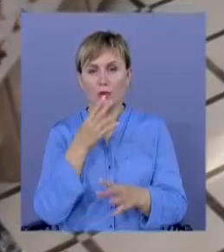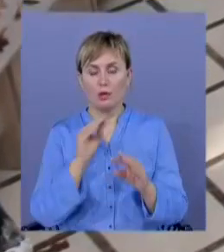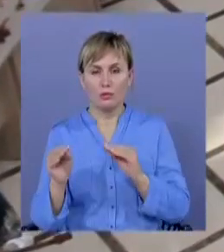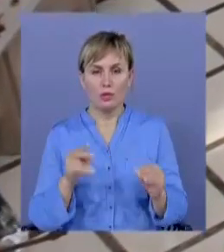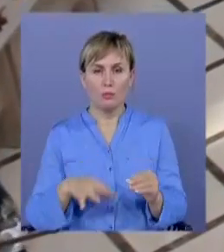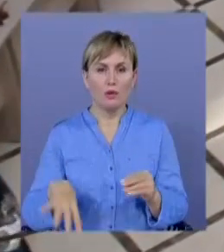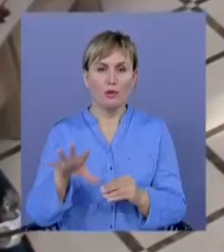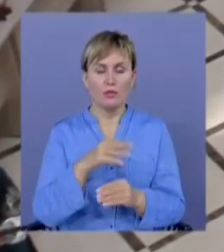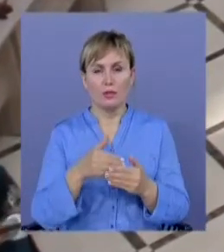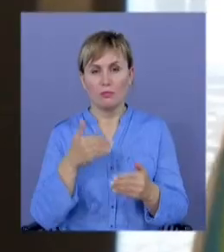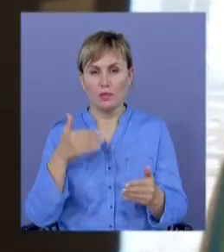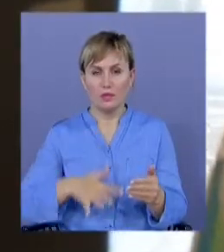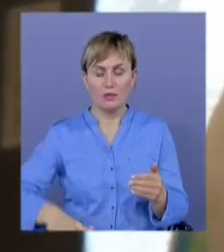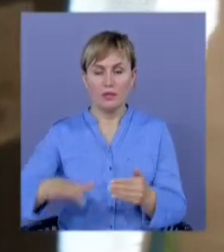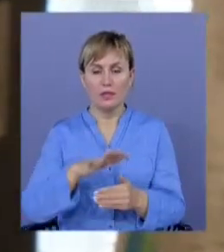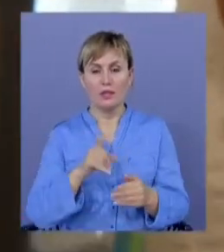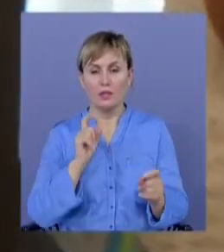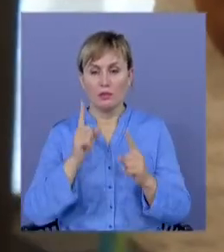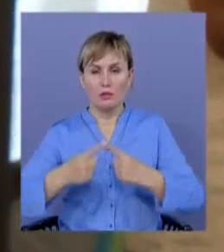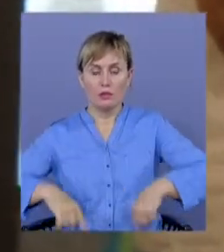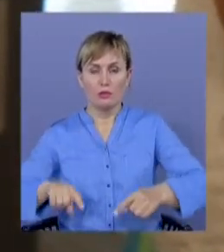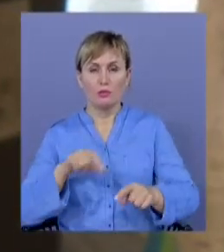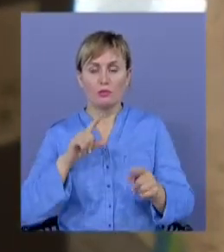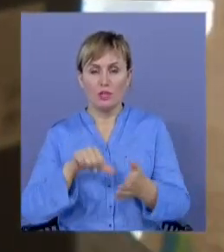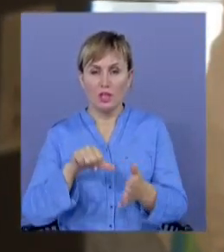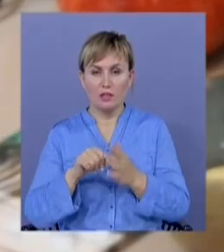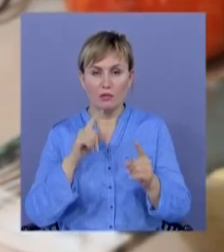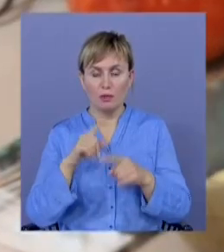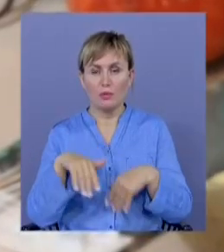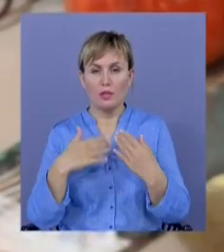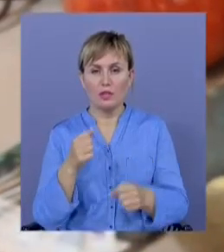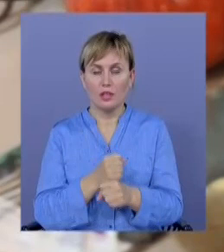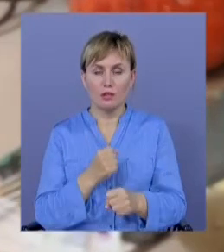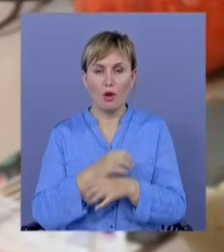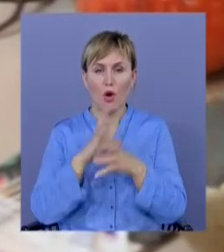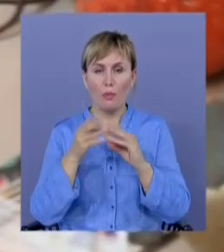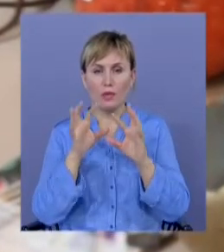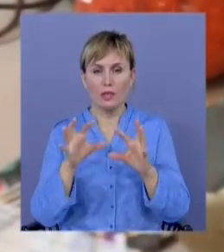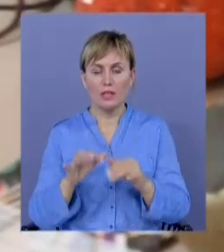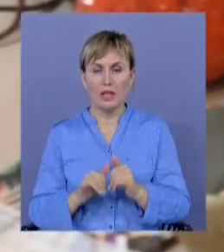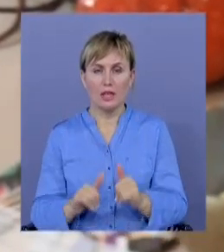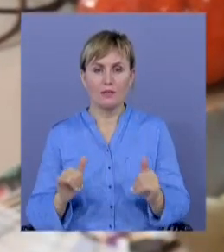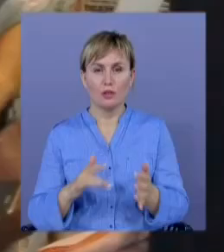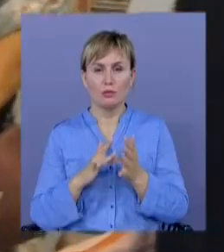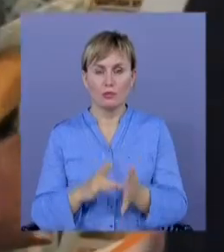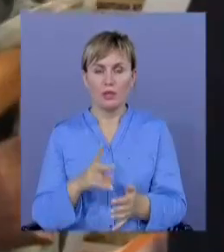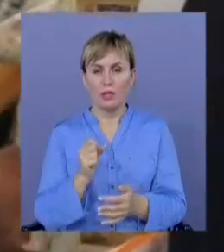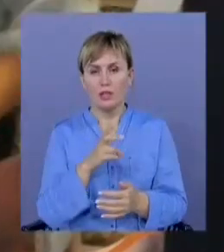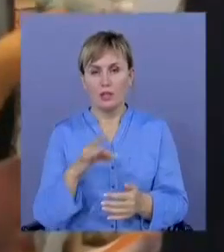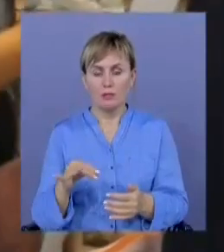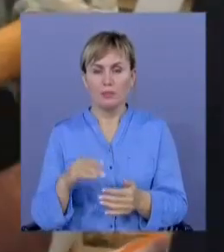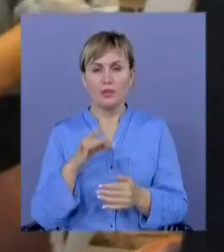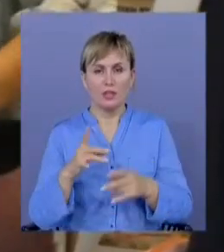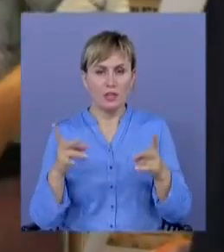по всей прибрежной полосе. За круглым столом участники форума предложили разработать общую концепцию развития туризма на Каспии. Прежде